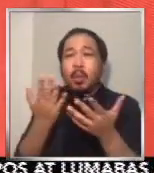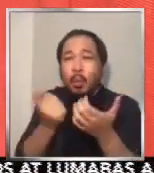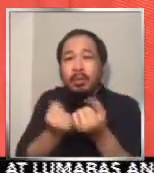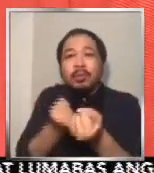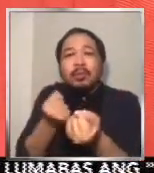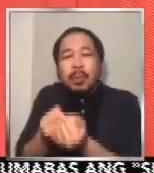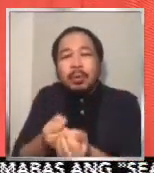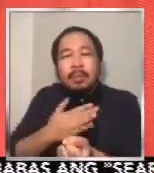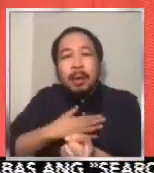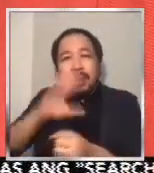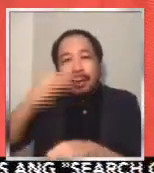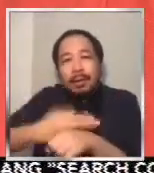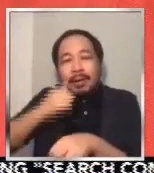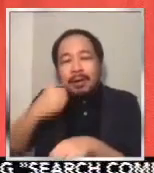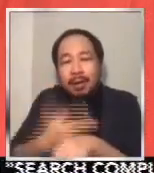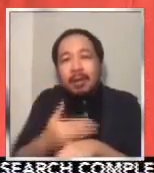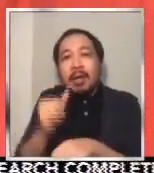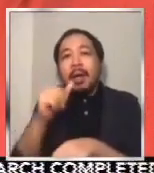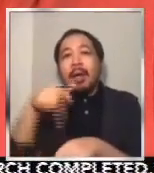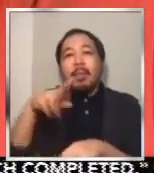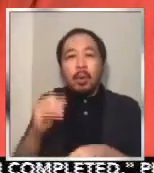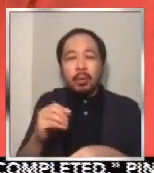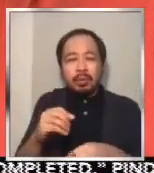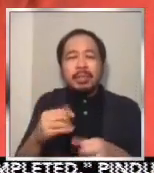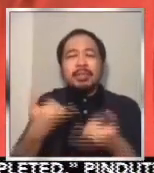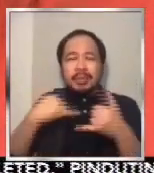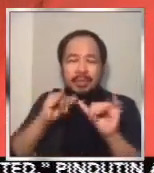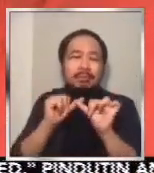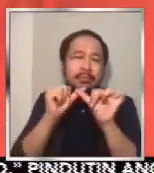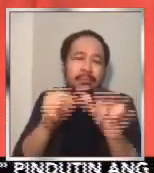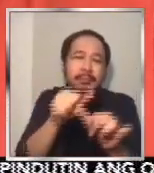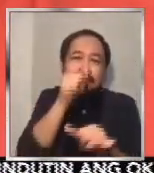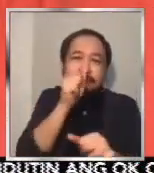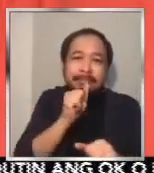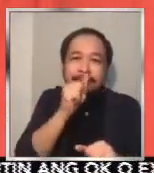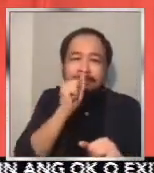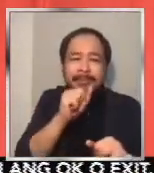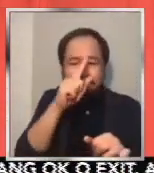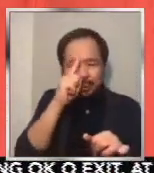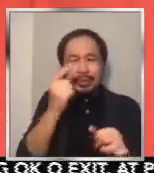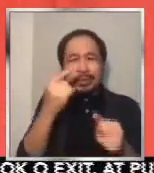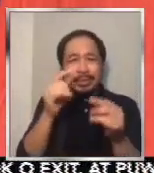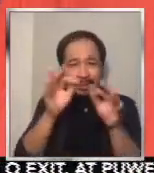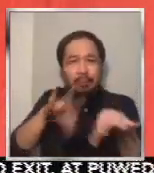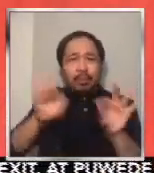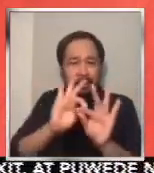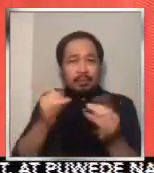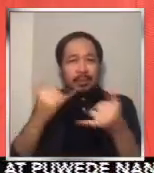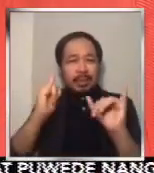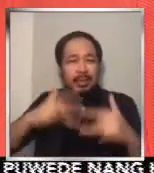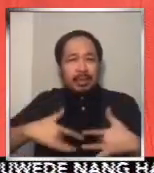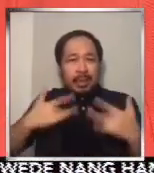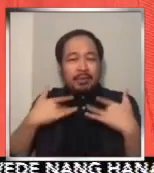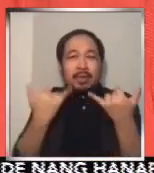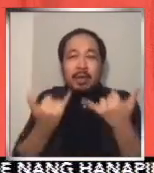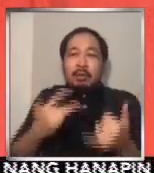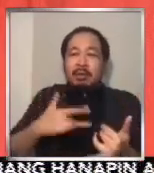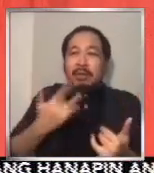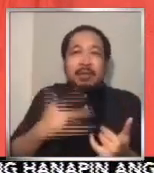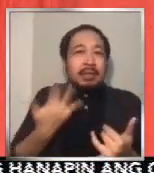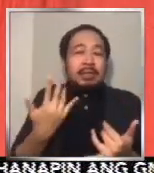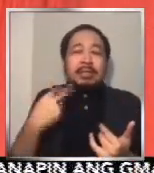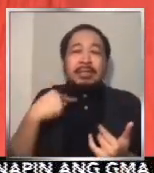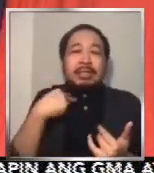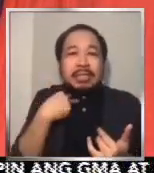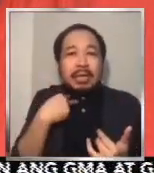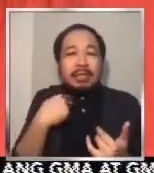buhay pa tayo eh. Kaya lang po, siyempre, pagka po talagang walang-wala, para pong nakaka-discourage na